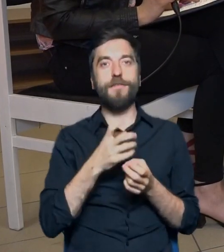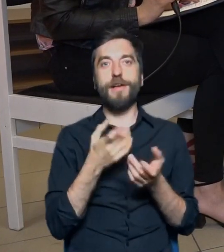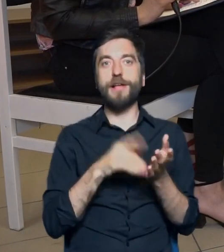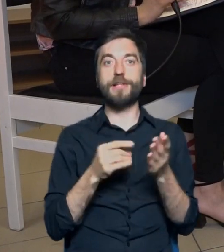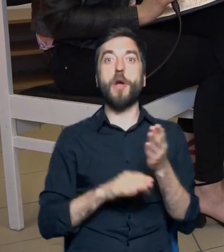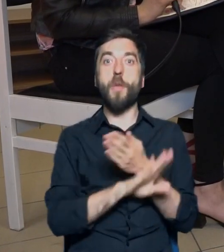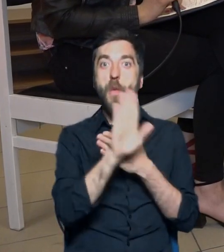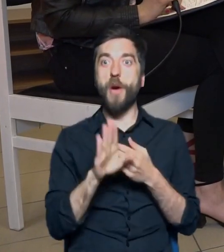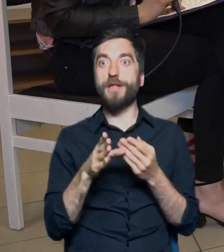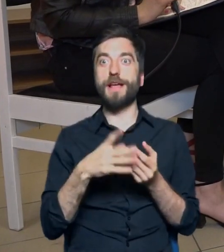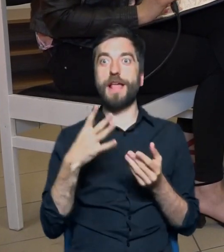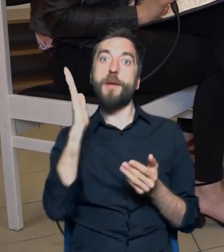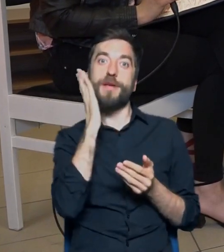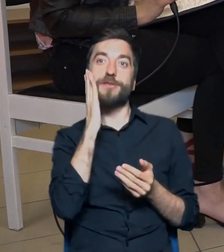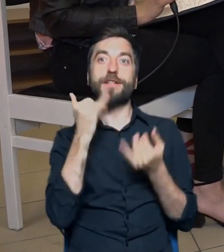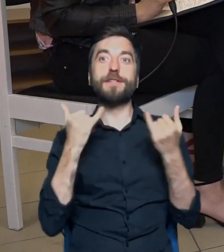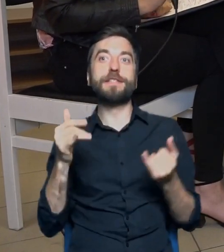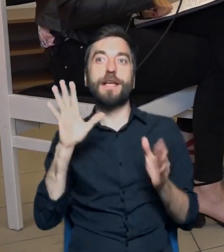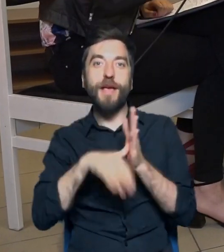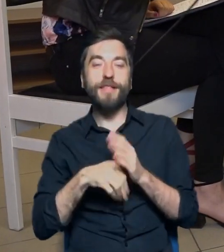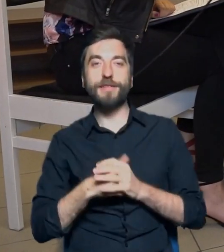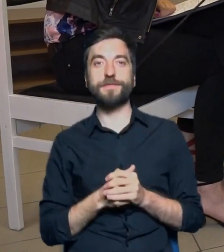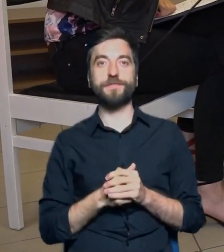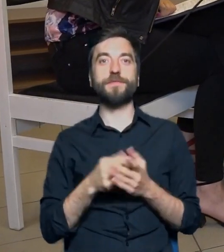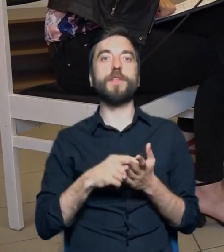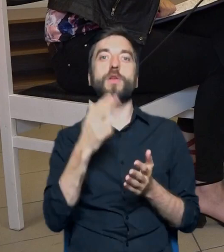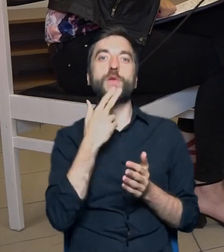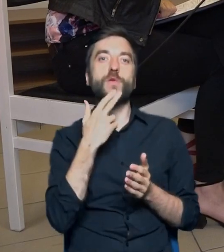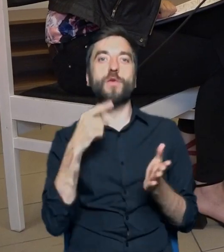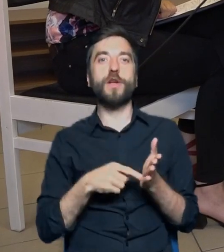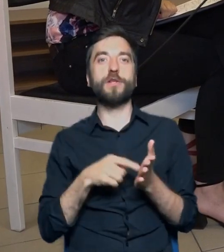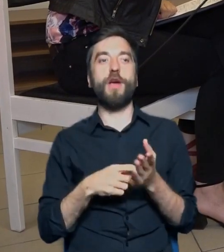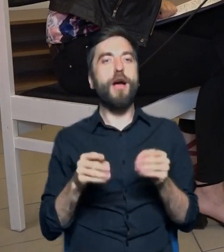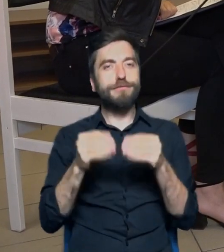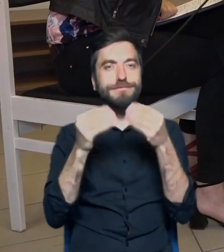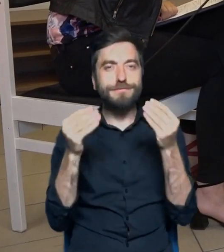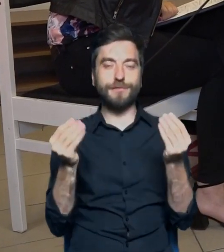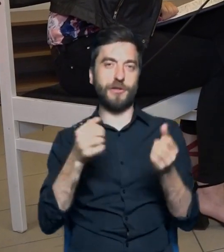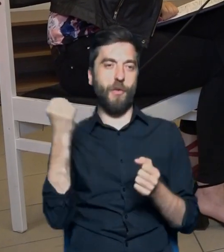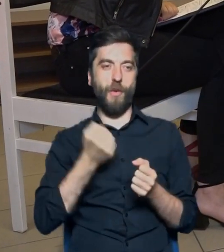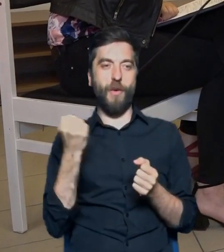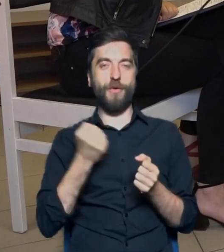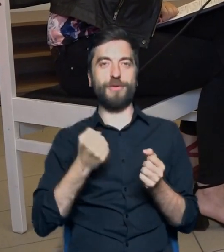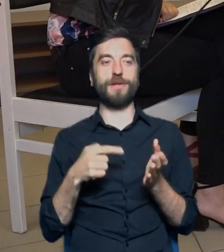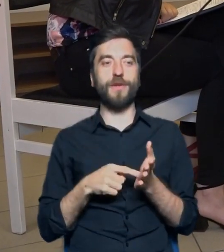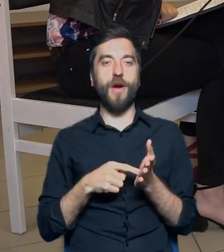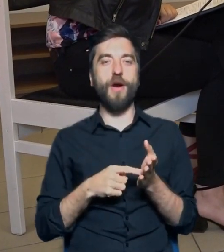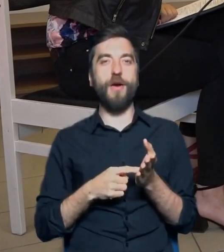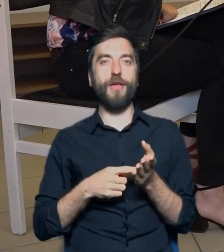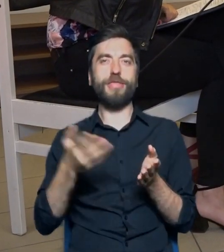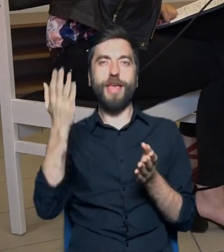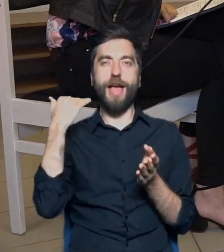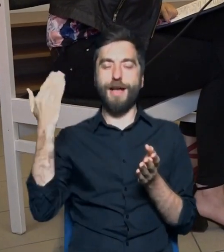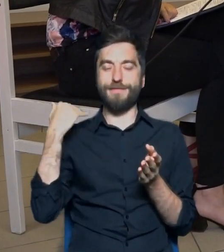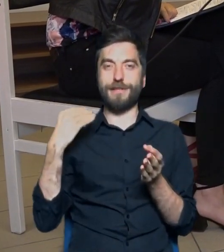warte zaprezentowania mieszkańcom innych miast? Solejówek rozwija się bardzo mocno w stosunku do tego, co było